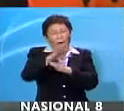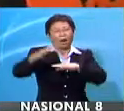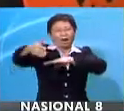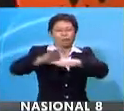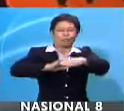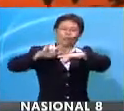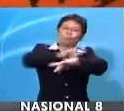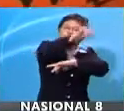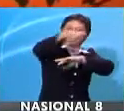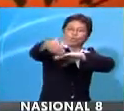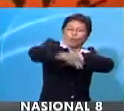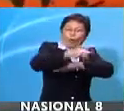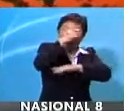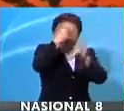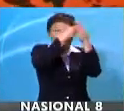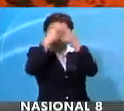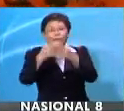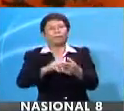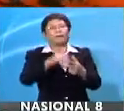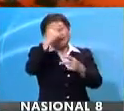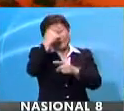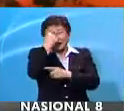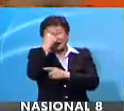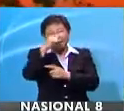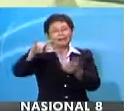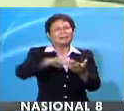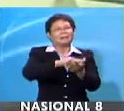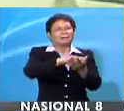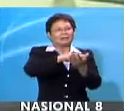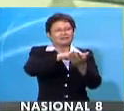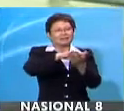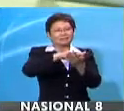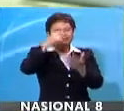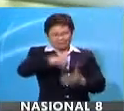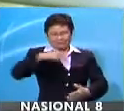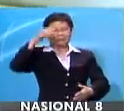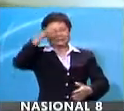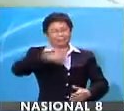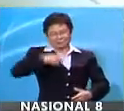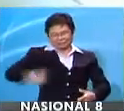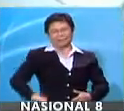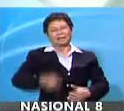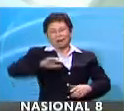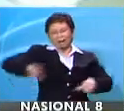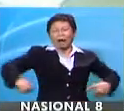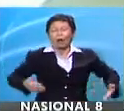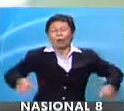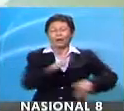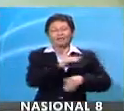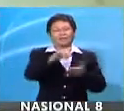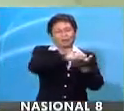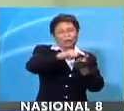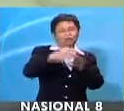India sebelum mendarat di Myanmar, China, Hawaii dan New York. Semua ini mampu dicapai tanpa